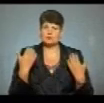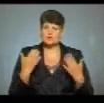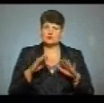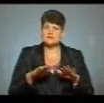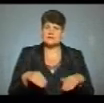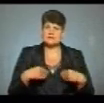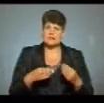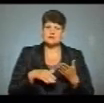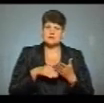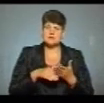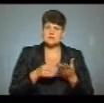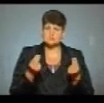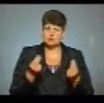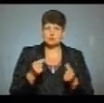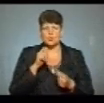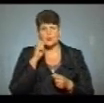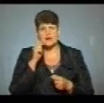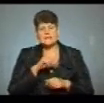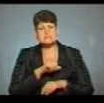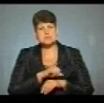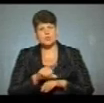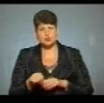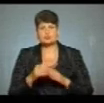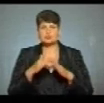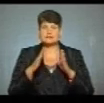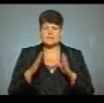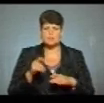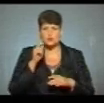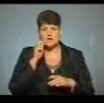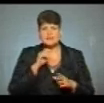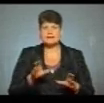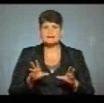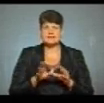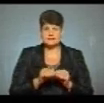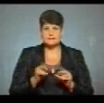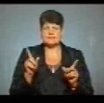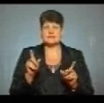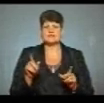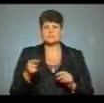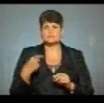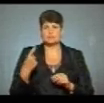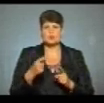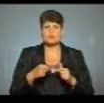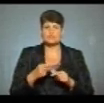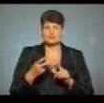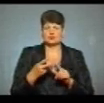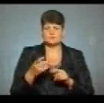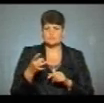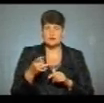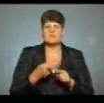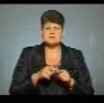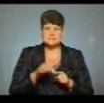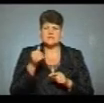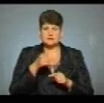дітей дали спонсори з України і з-за кордону. Табір «Україна єдина» на Тернопільщині організовували. Вдруге. Торік у цей же